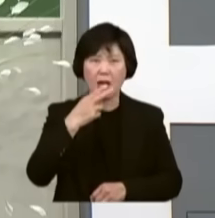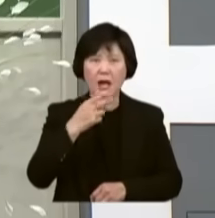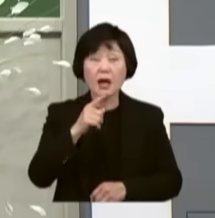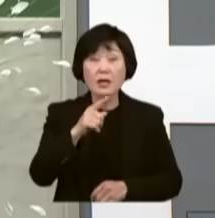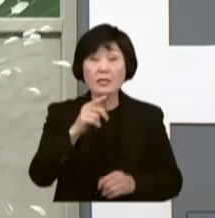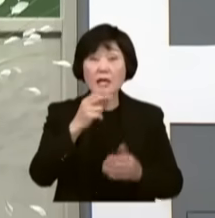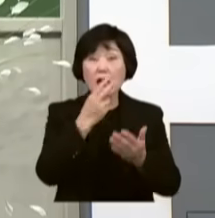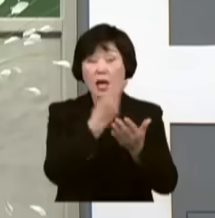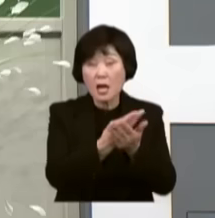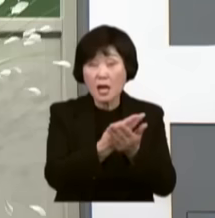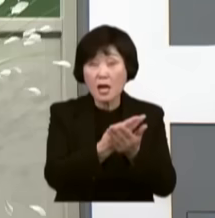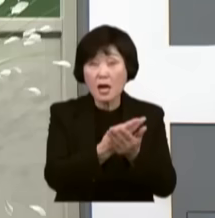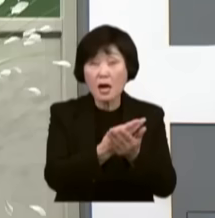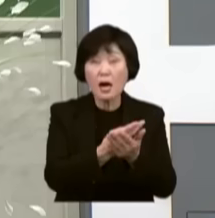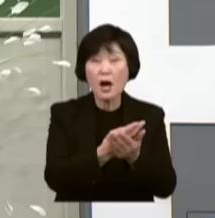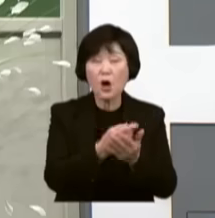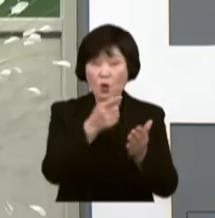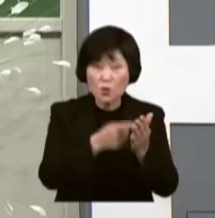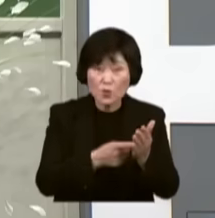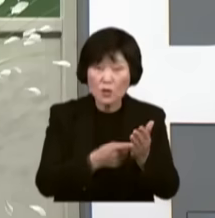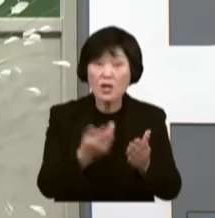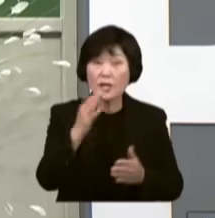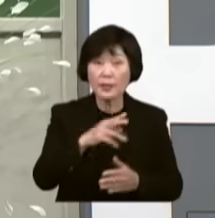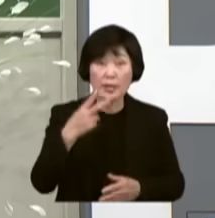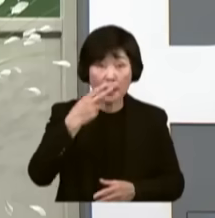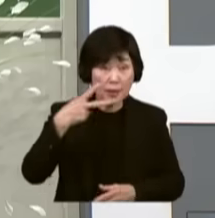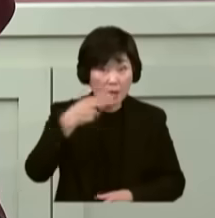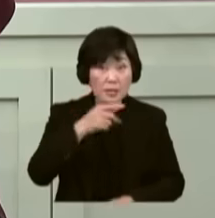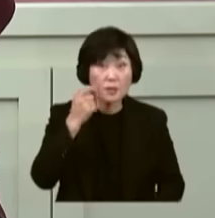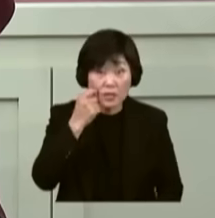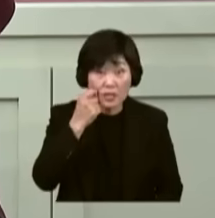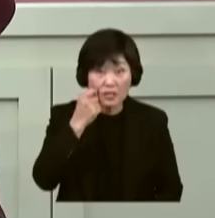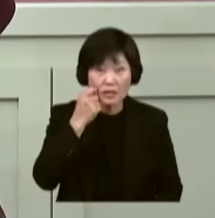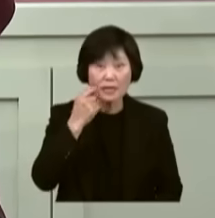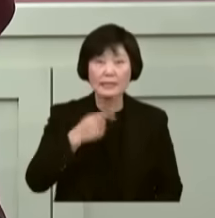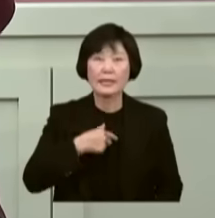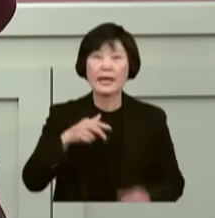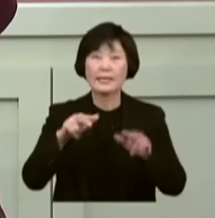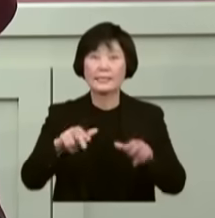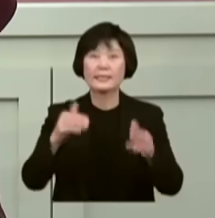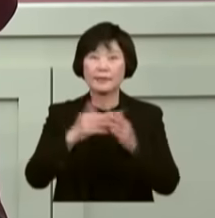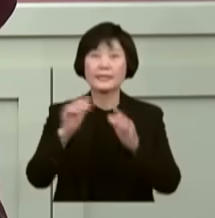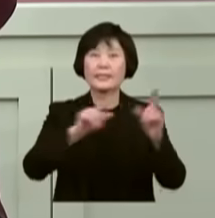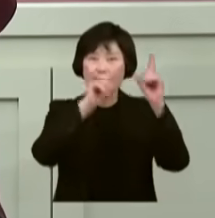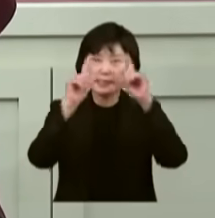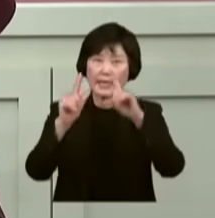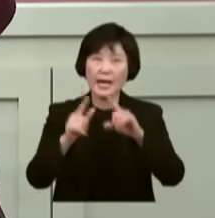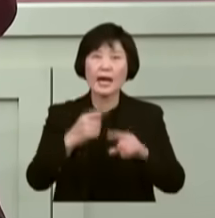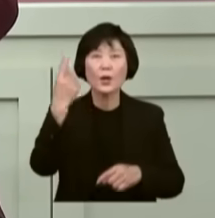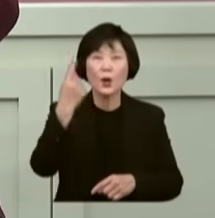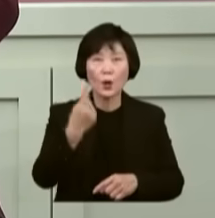끊더라고요. 그래서 내가 살아오면서 제일 참 나쁘게 배웠던 게 담배고